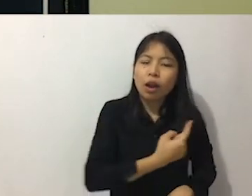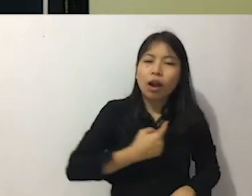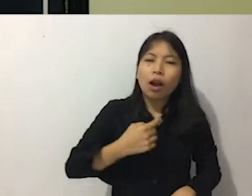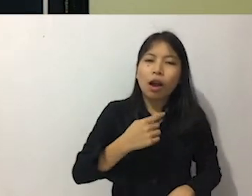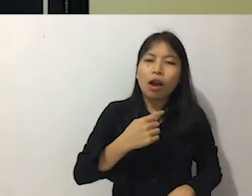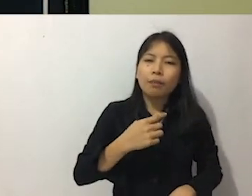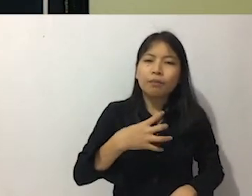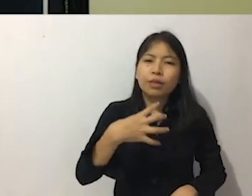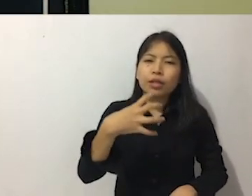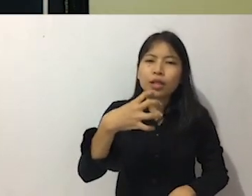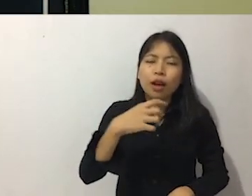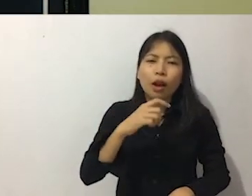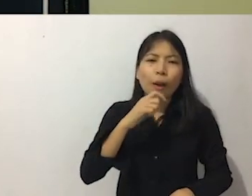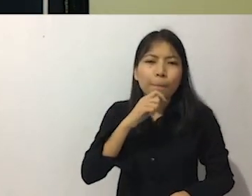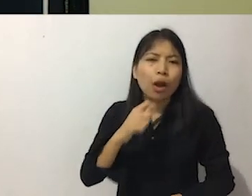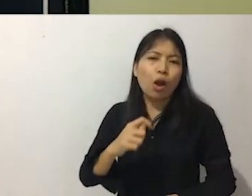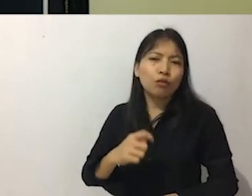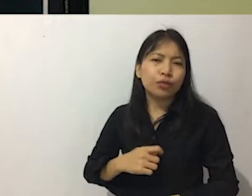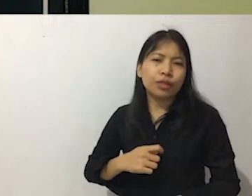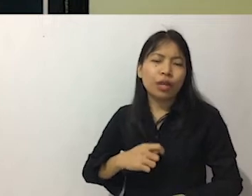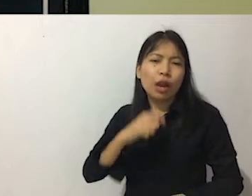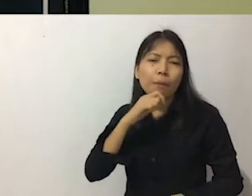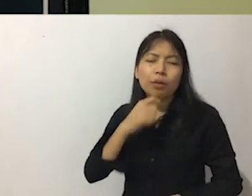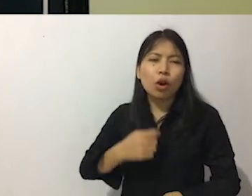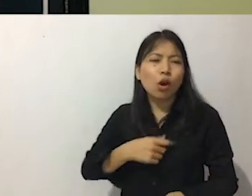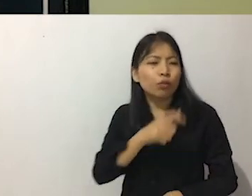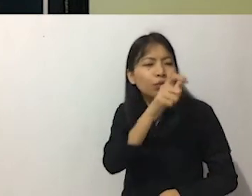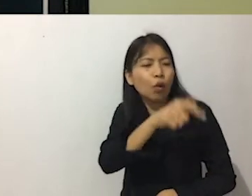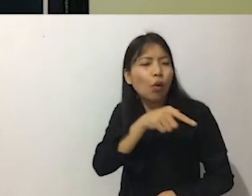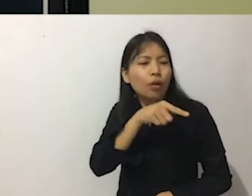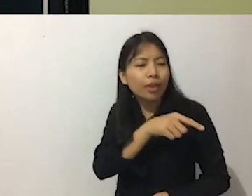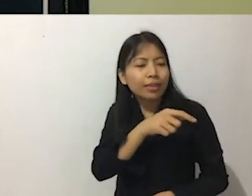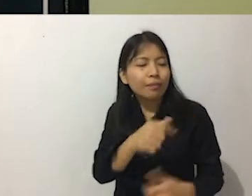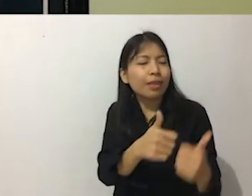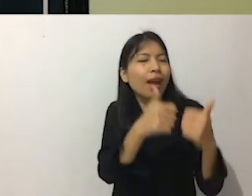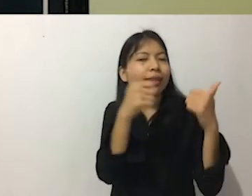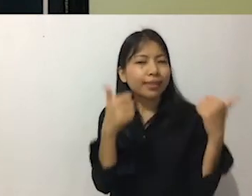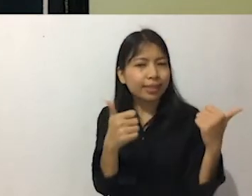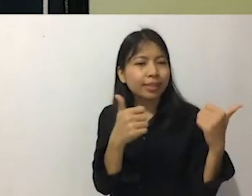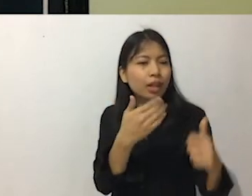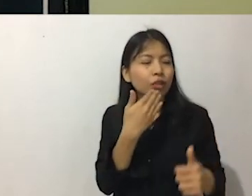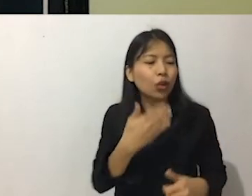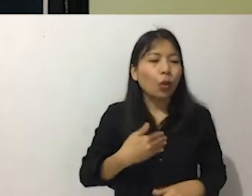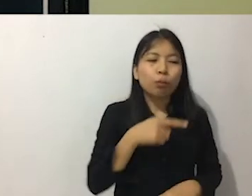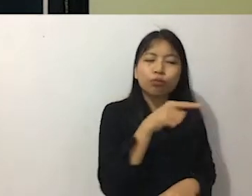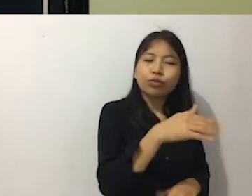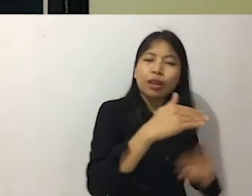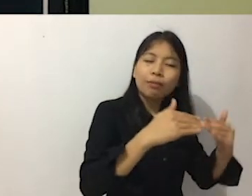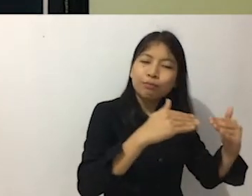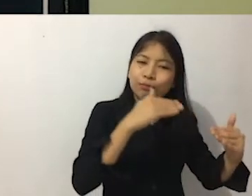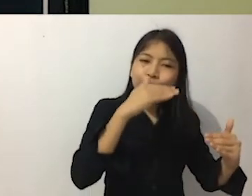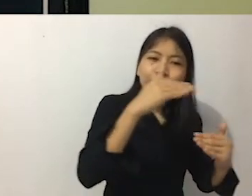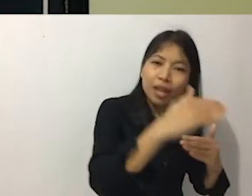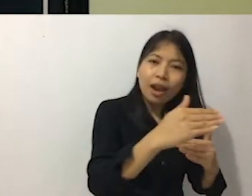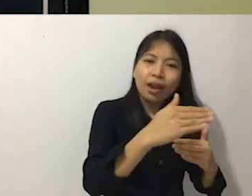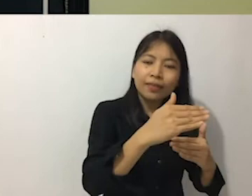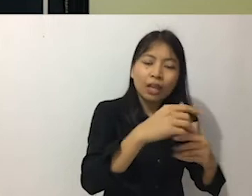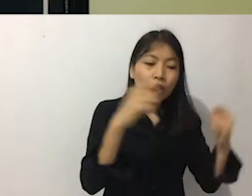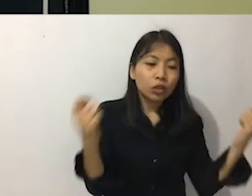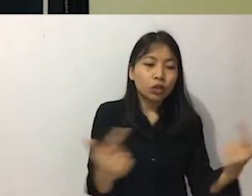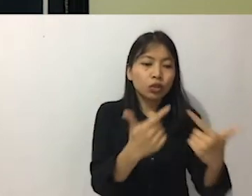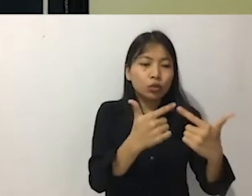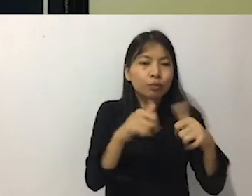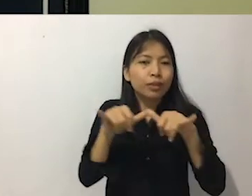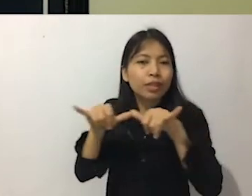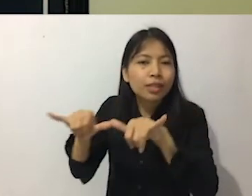keberhasilan orang lain, kami mampu mengakui kelebihan orang lain, kami mampu hidup bersama-sama